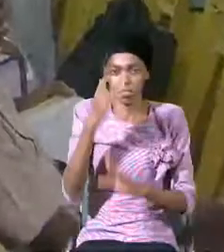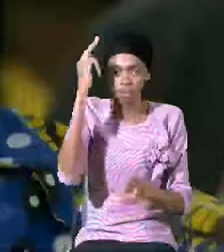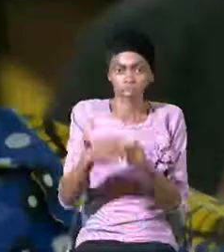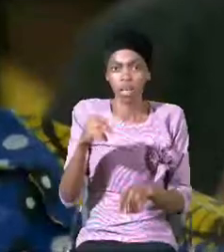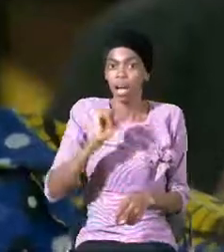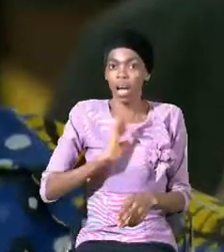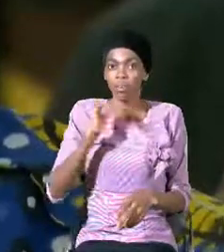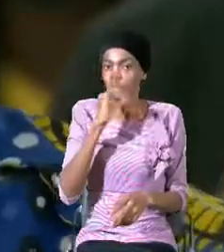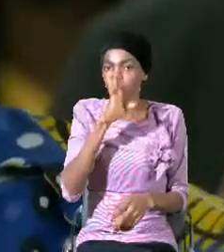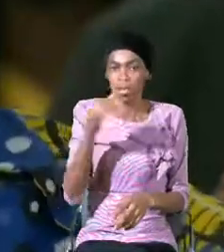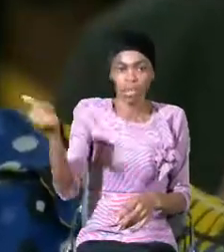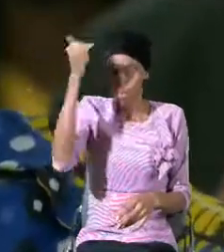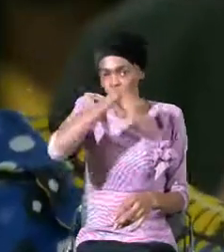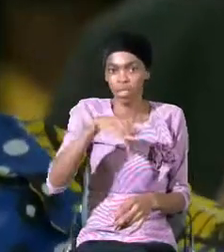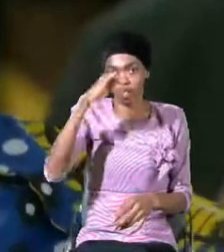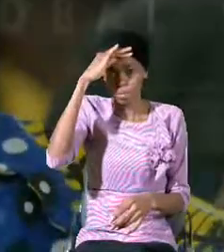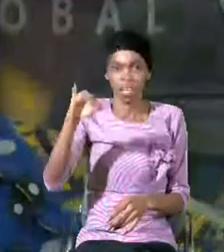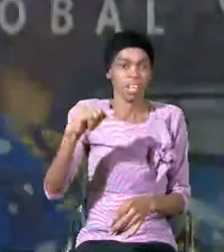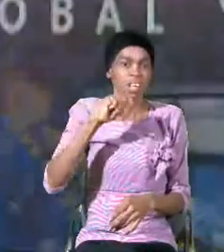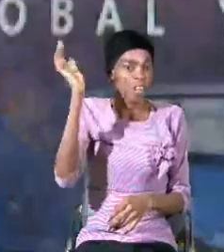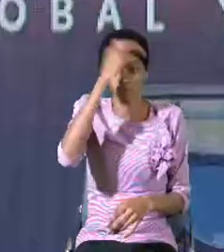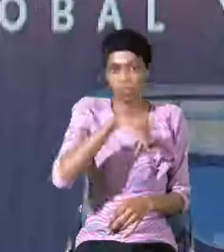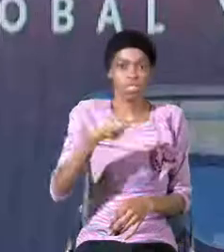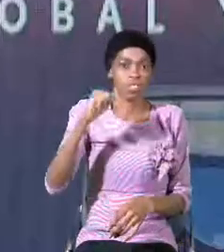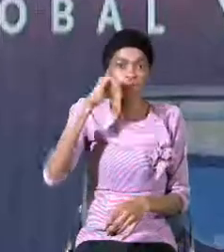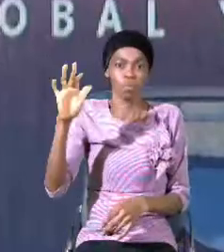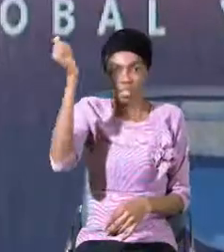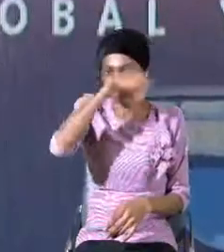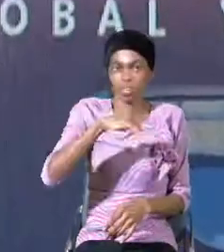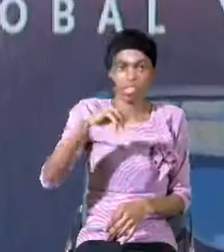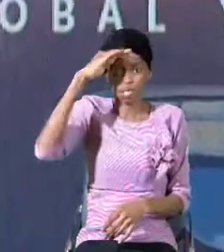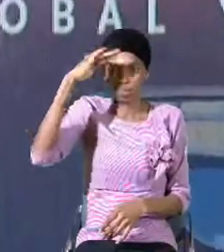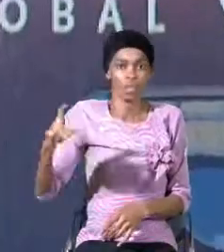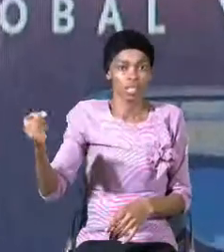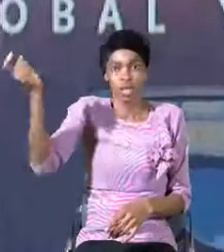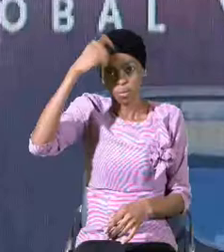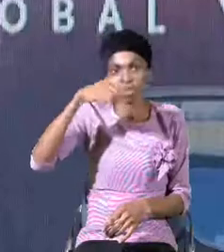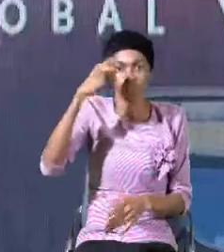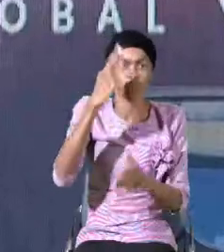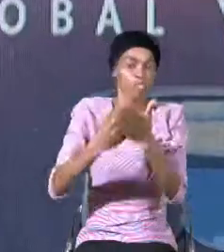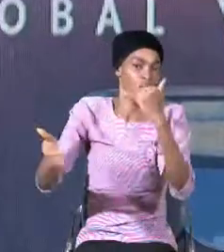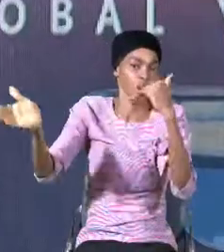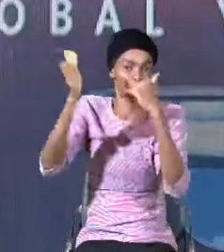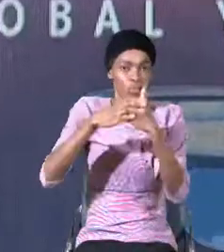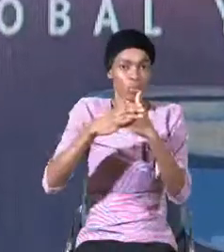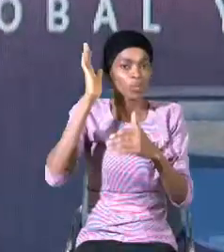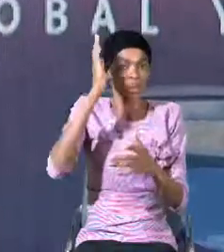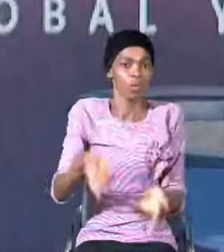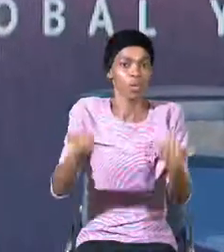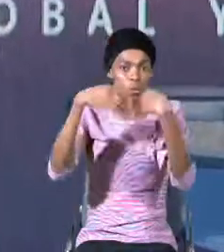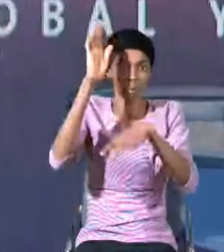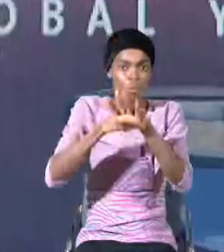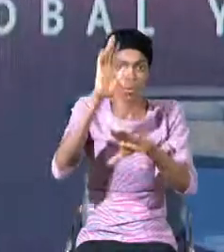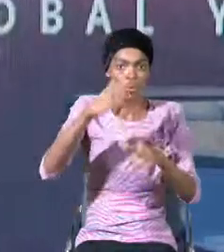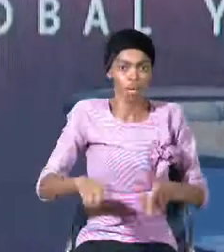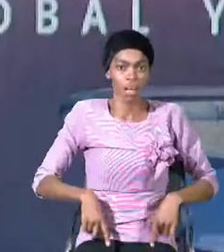seras pas une femme insensée, un garçon insensé, une fille insensée. La sagesse du ciel viendra sur